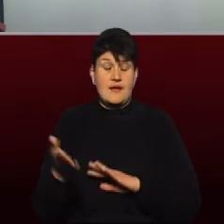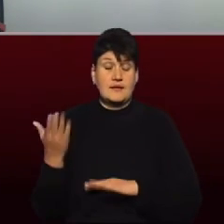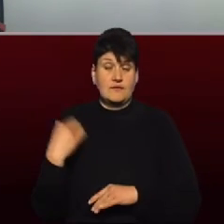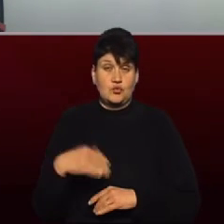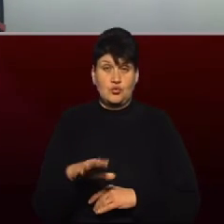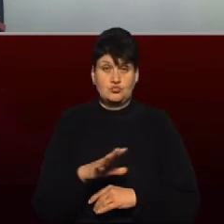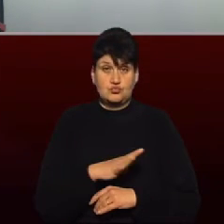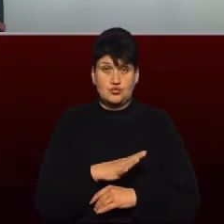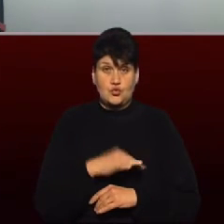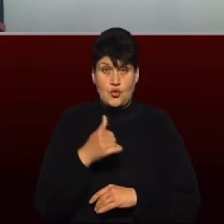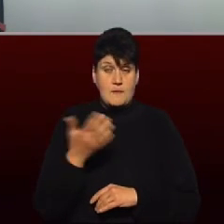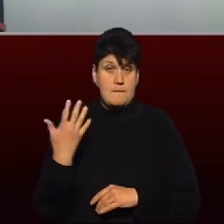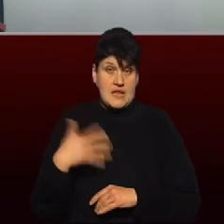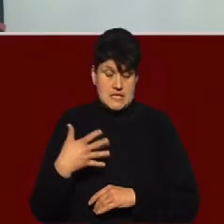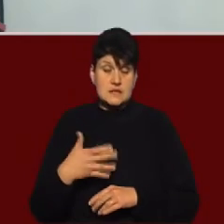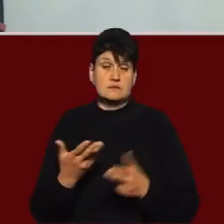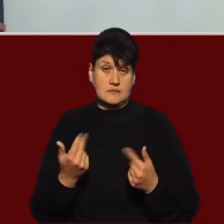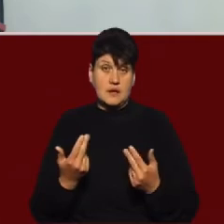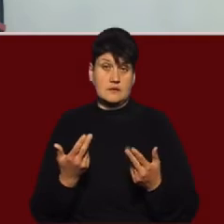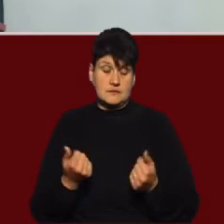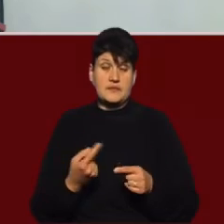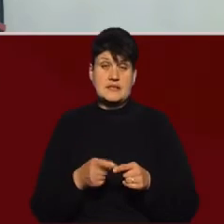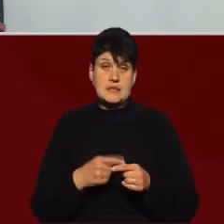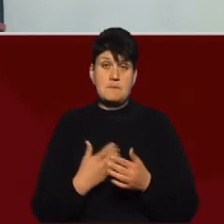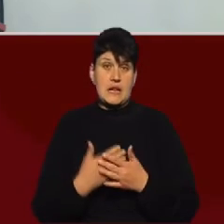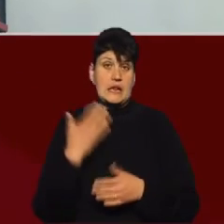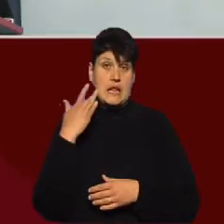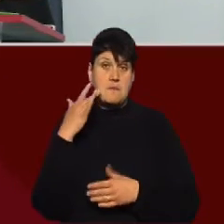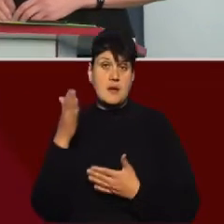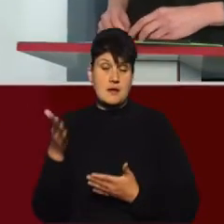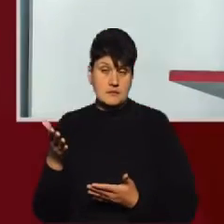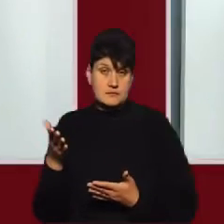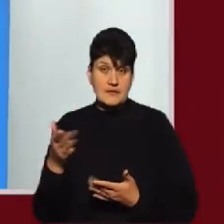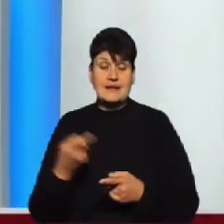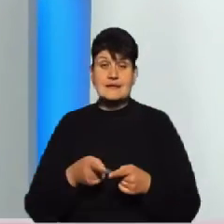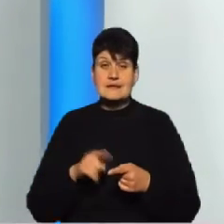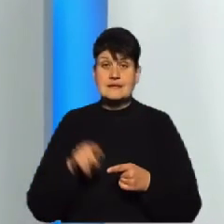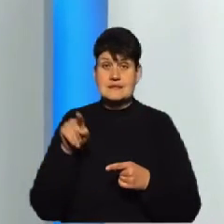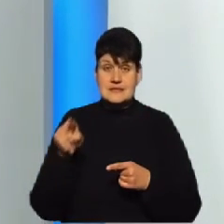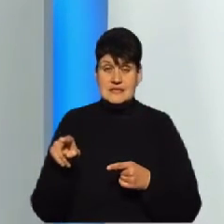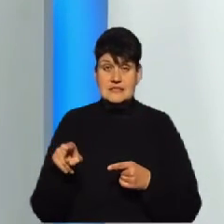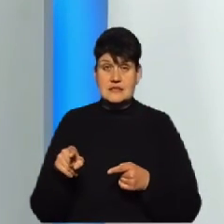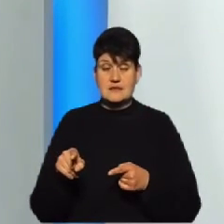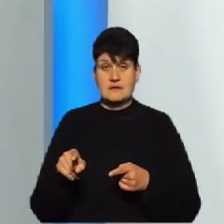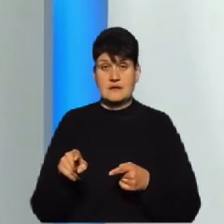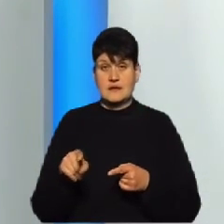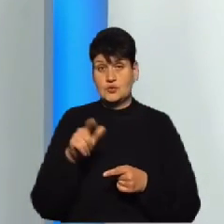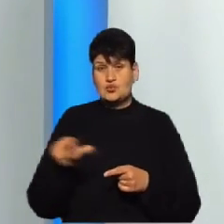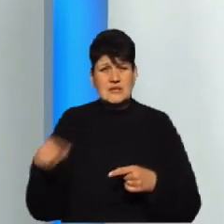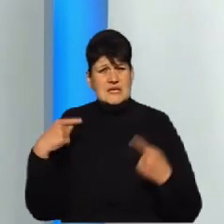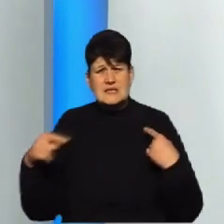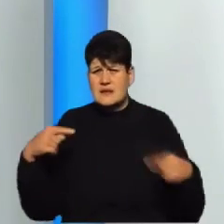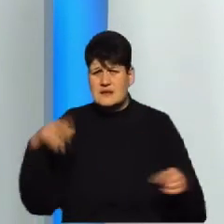приклад Сполучених Штатів Америки, це загалом вихідці з різних країн світу, так, абсолютно. І